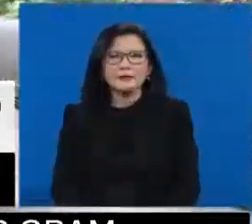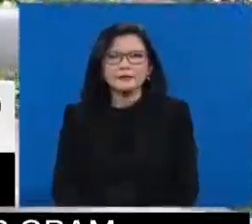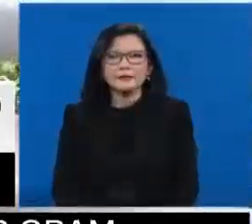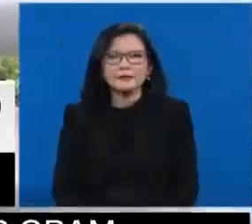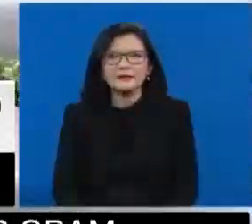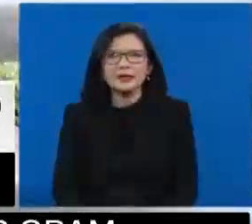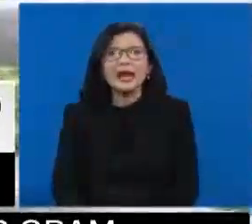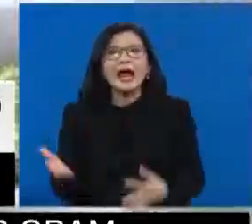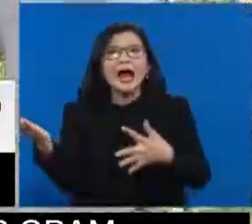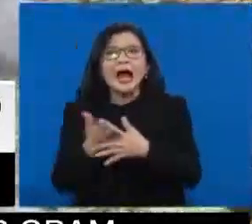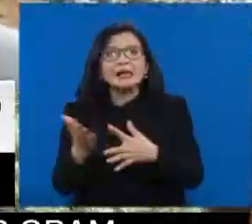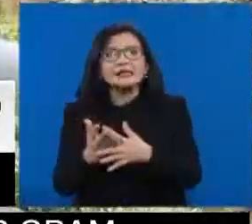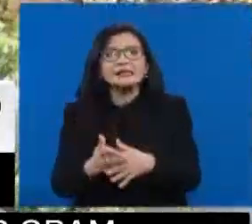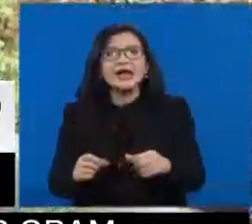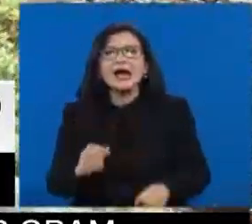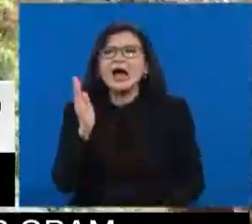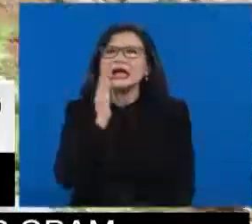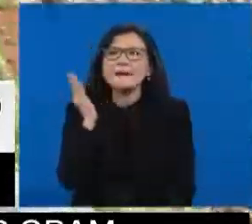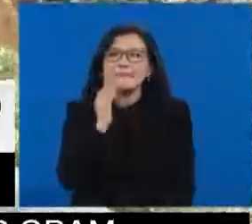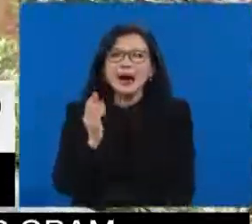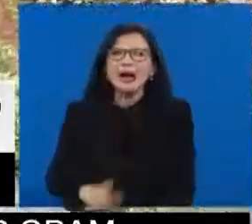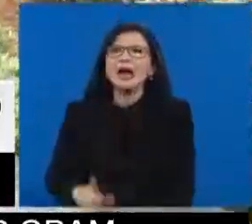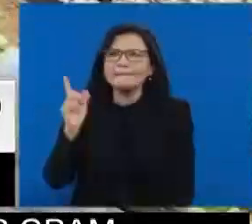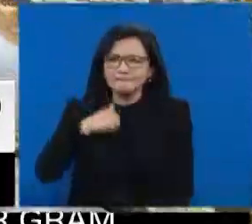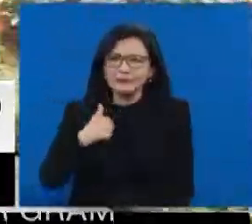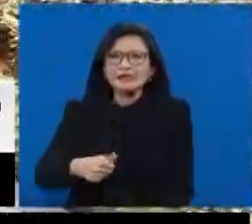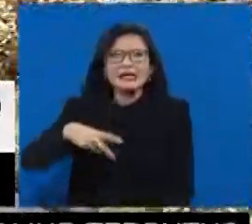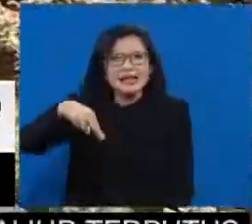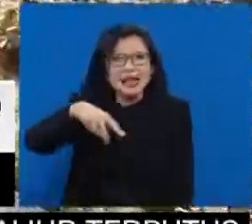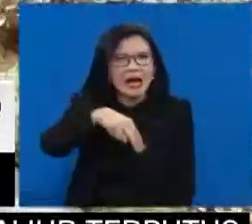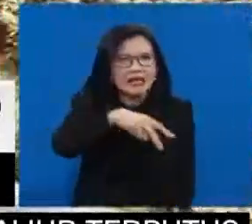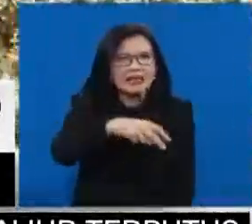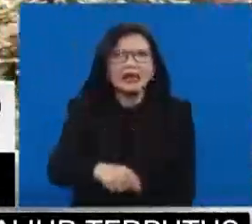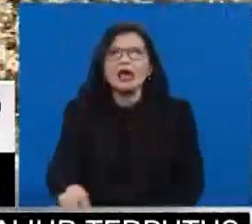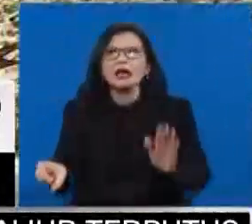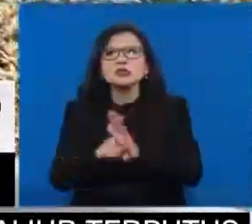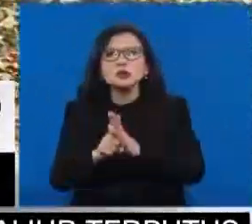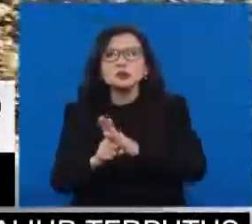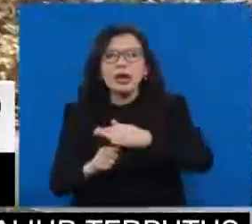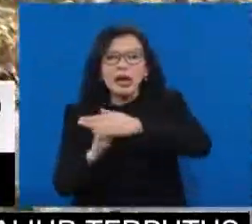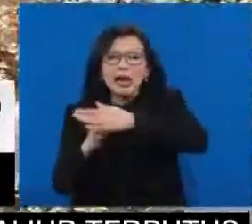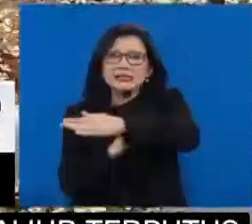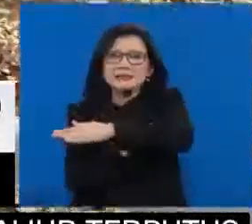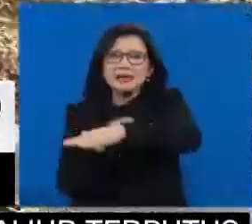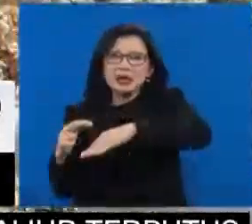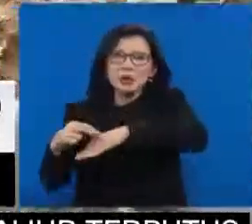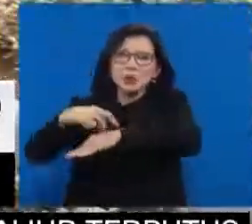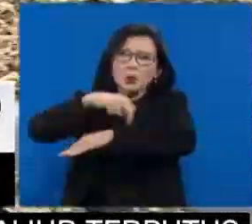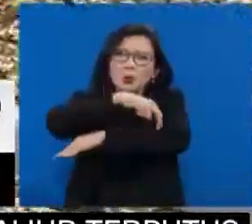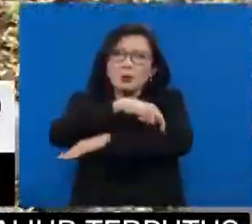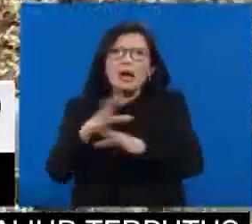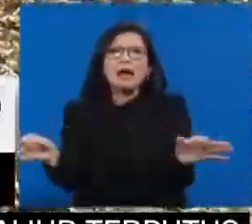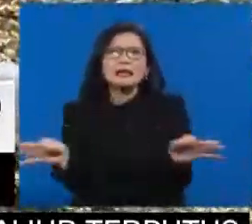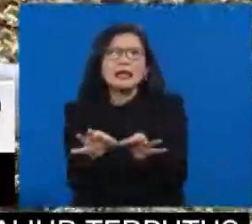Walkable atau akses yang mudah untuk bisa dibawa dengan berjalan kaki. Seperti jembatan penyeberangan yang saya naiki ini, dekat